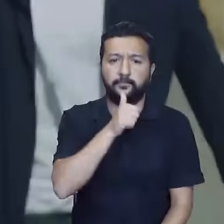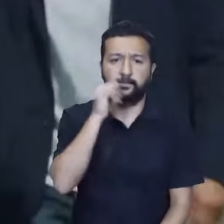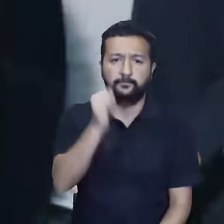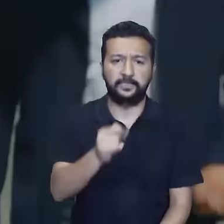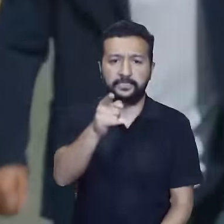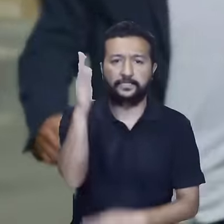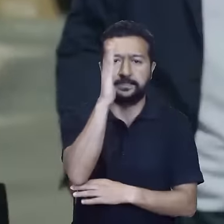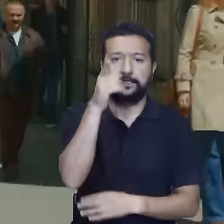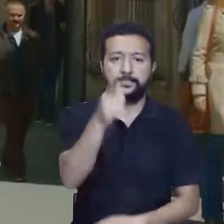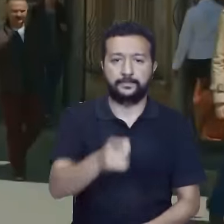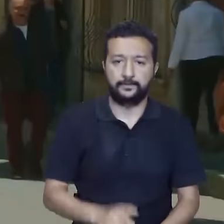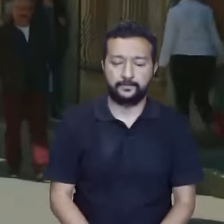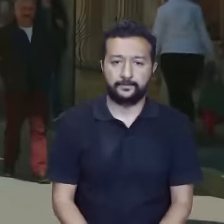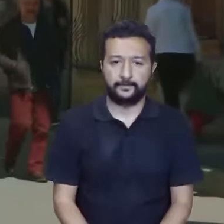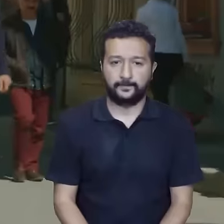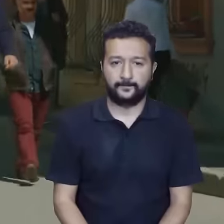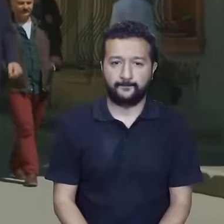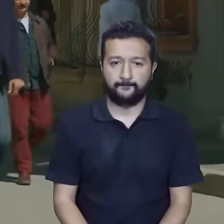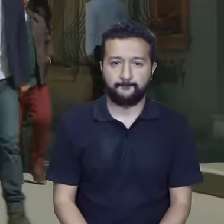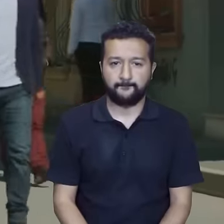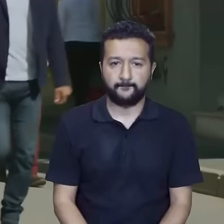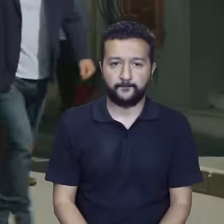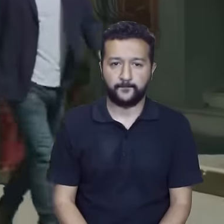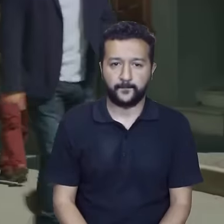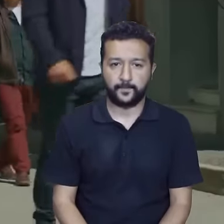babandır, pis sırrı. Itır Şener'in Tarık Ayşe'nin